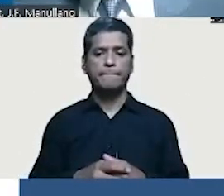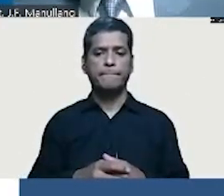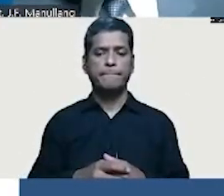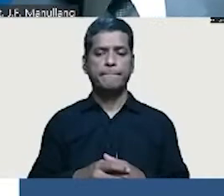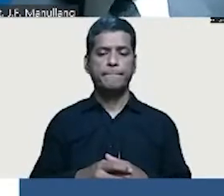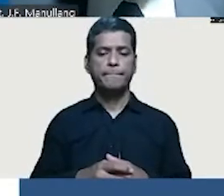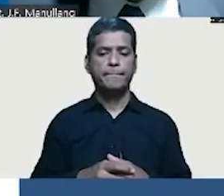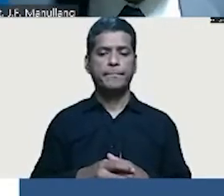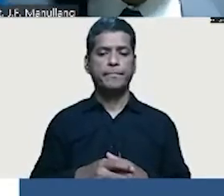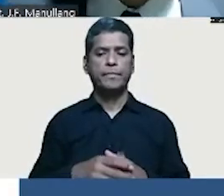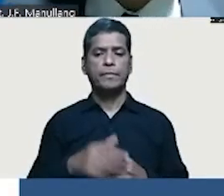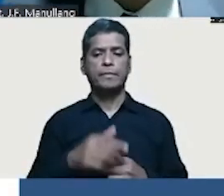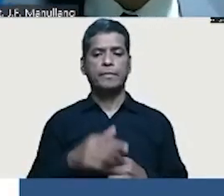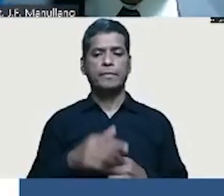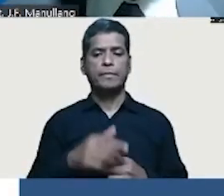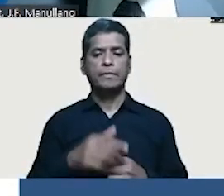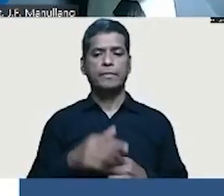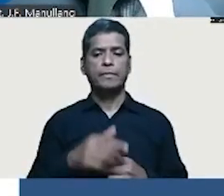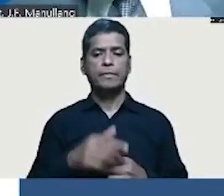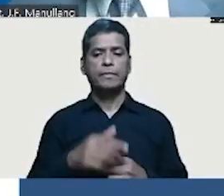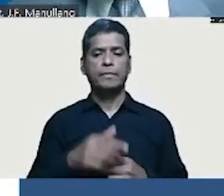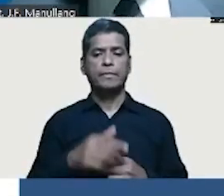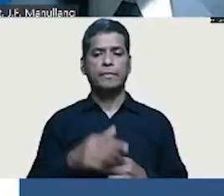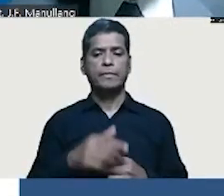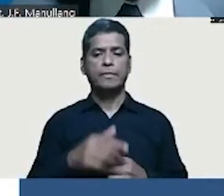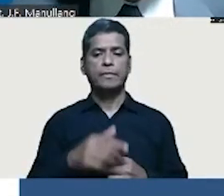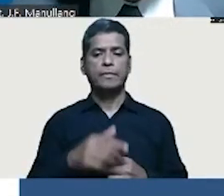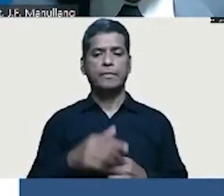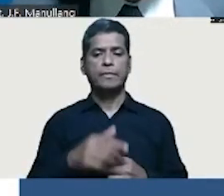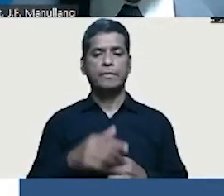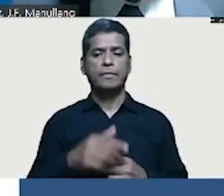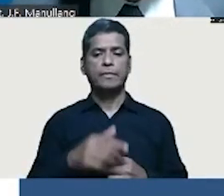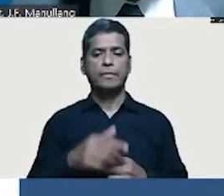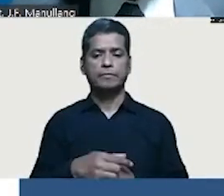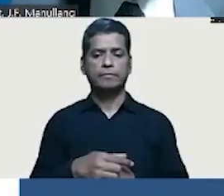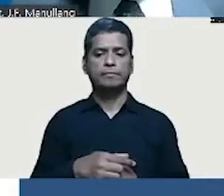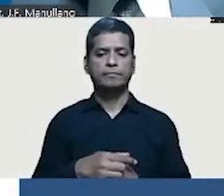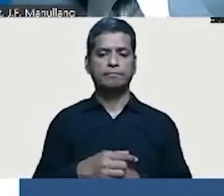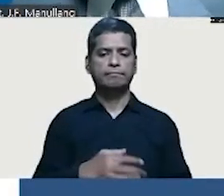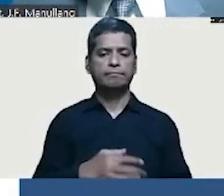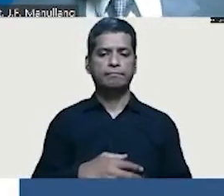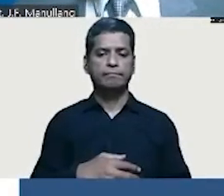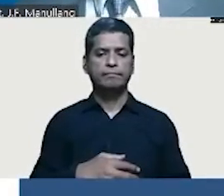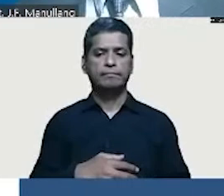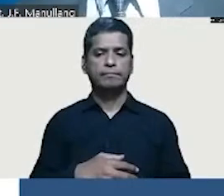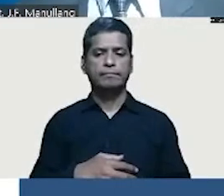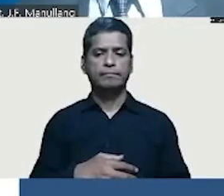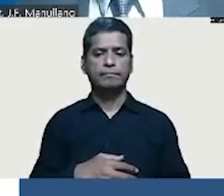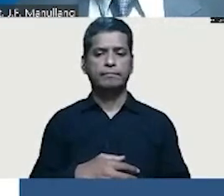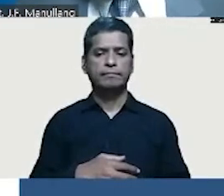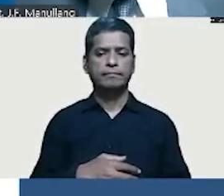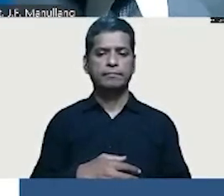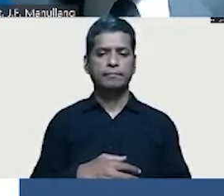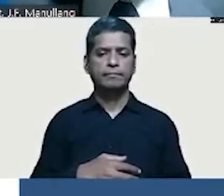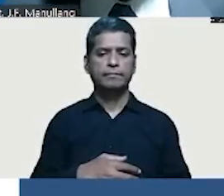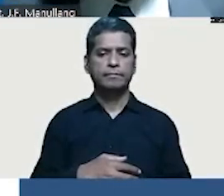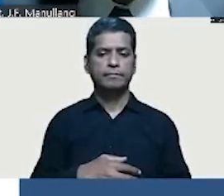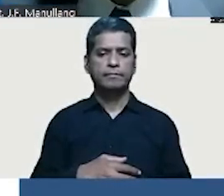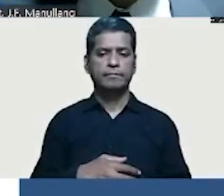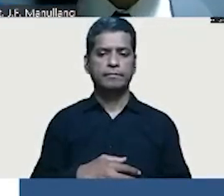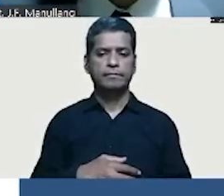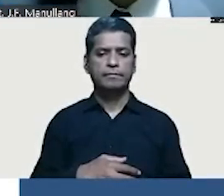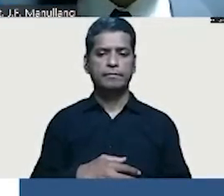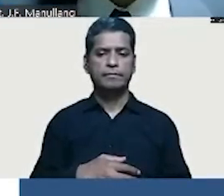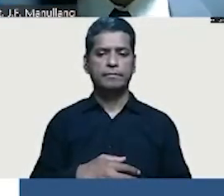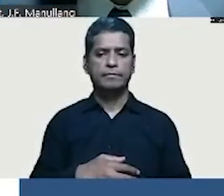maka setan memerangi keturunannya Siapakah keturunannya itu tangan sini keturunannya itulah yang